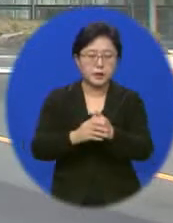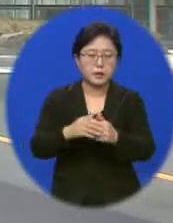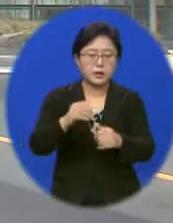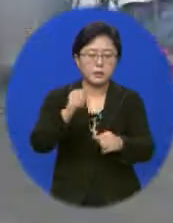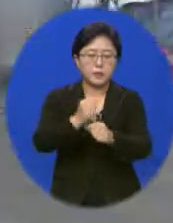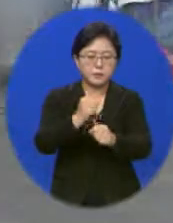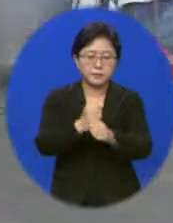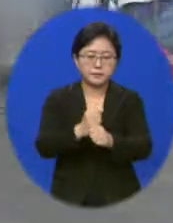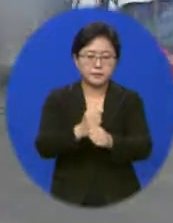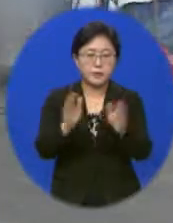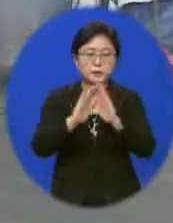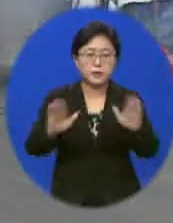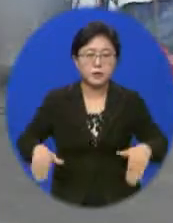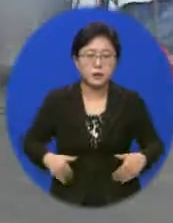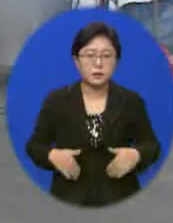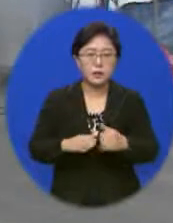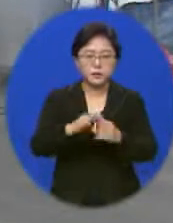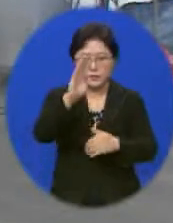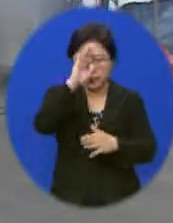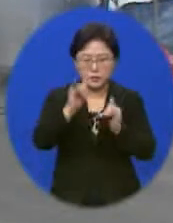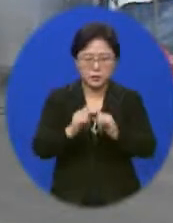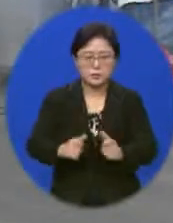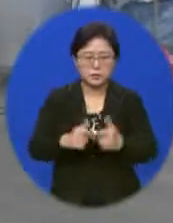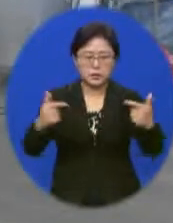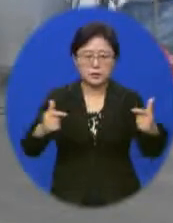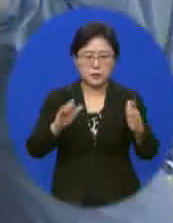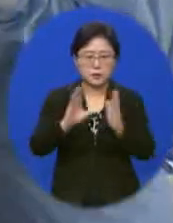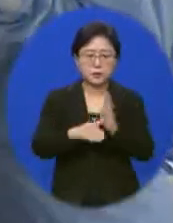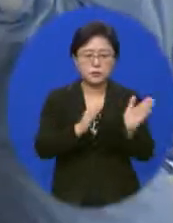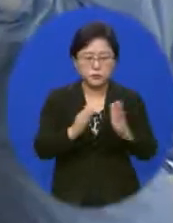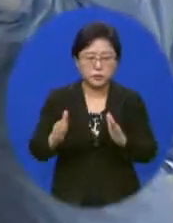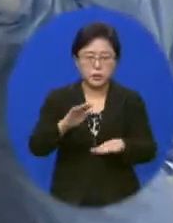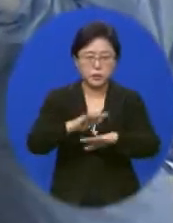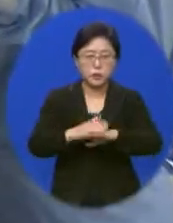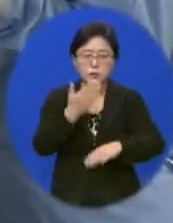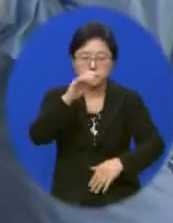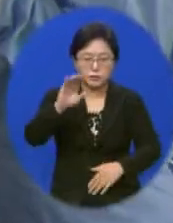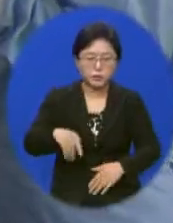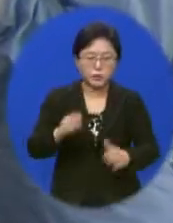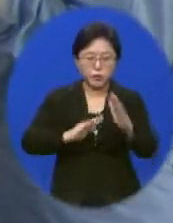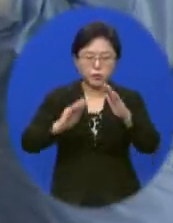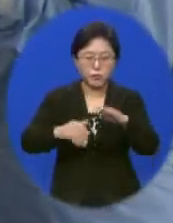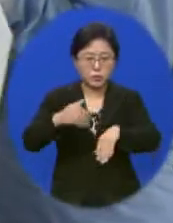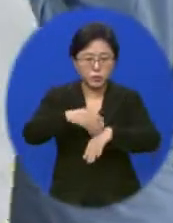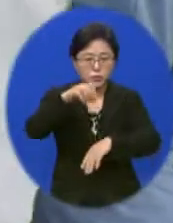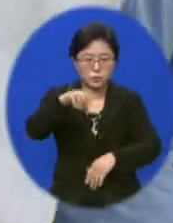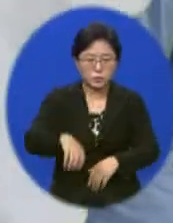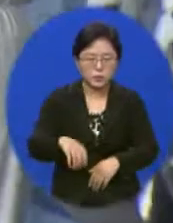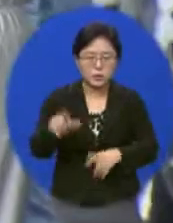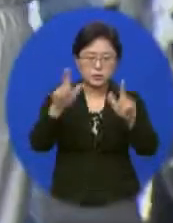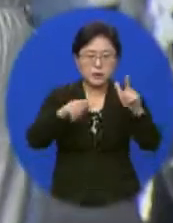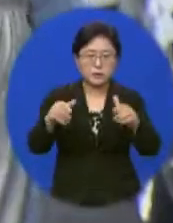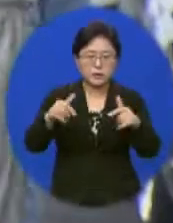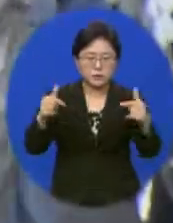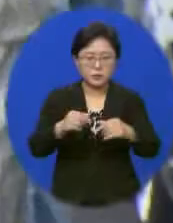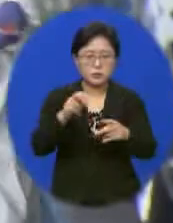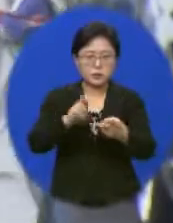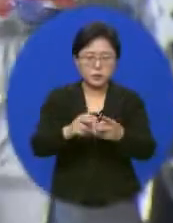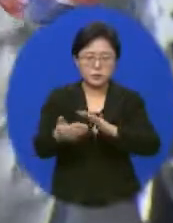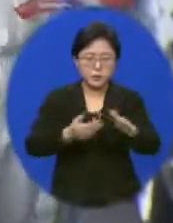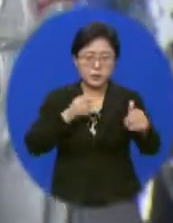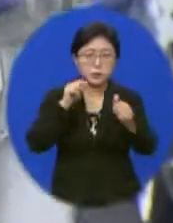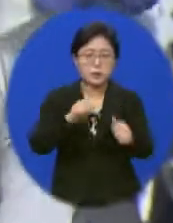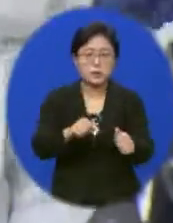설치됐습니다. 전라남도는 환자가 늘어날 경우에 대비해 농식품부에 공무원 교육원 등을 생활치료센터로 예비